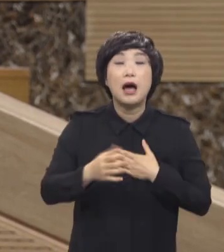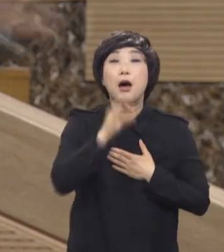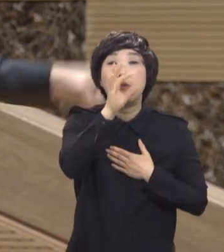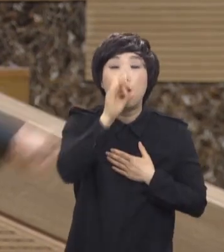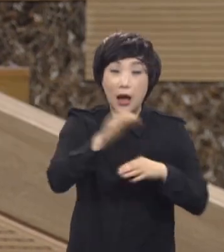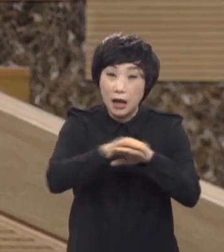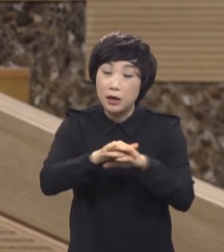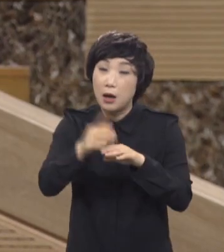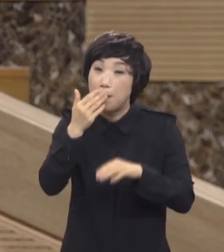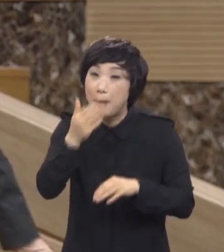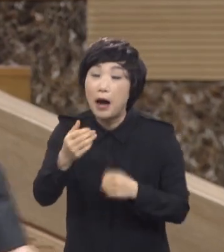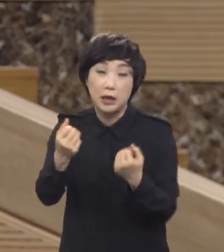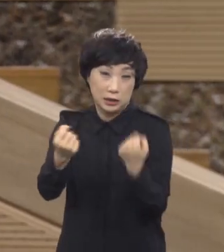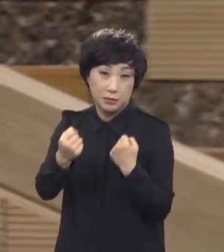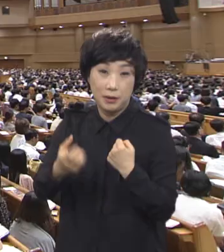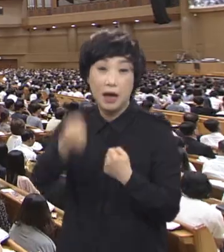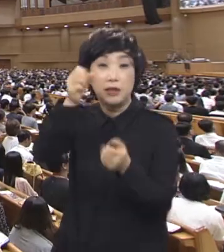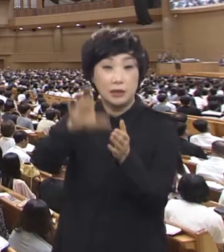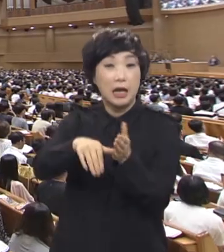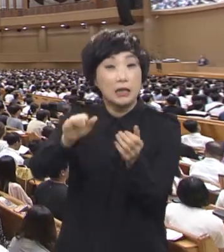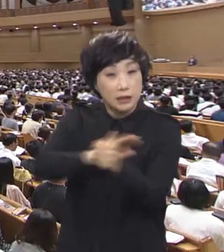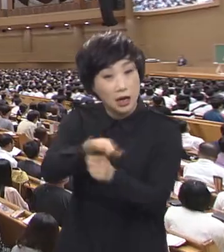능력이 있어야 사랑이라 이 말입니다